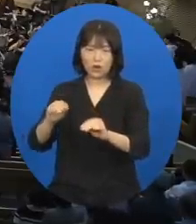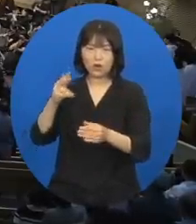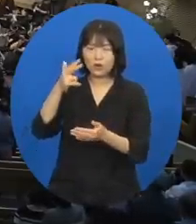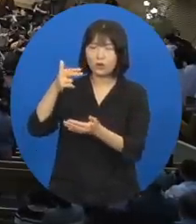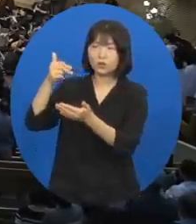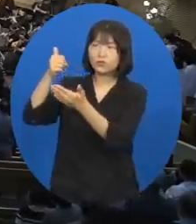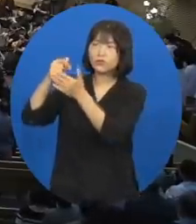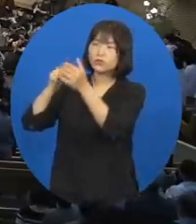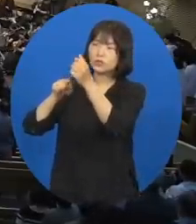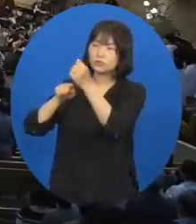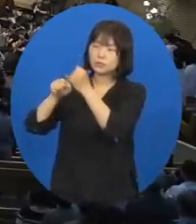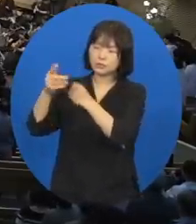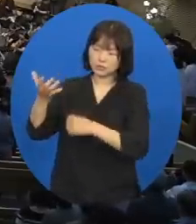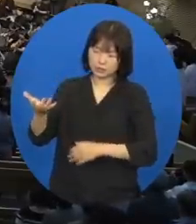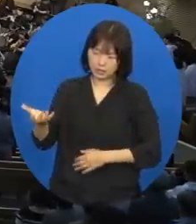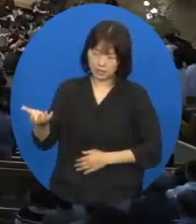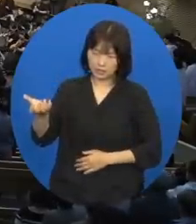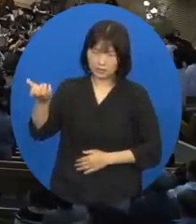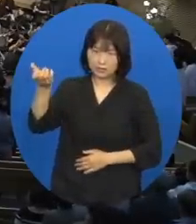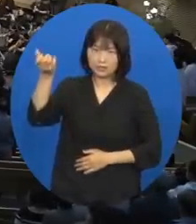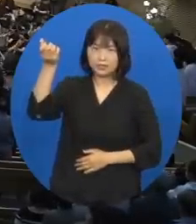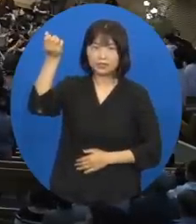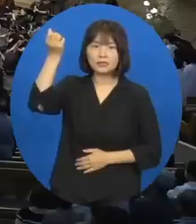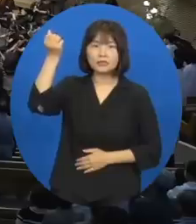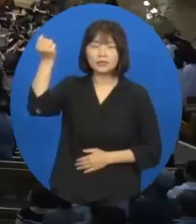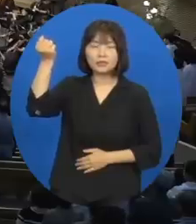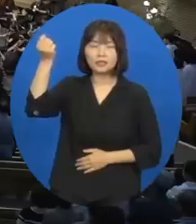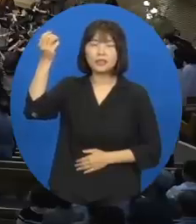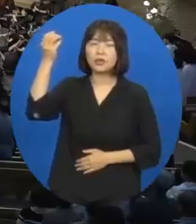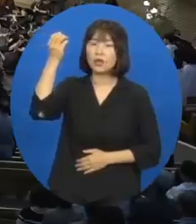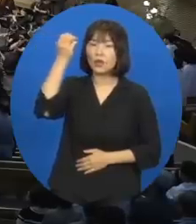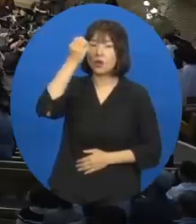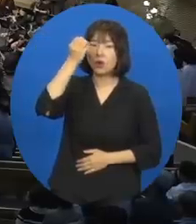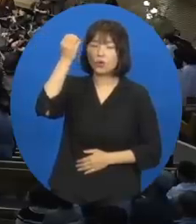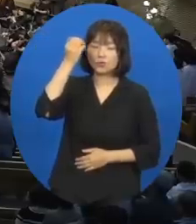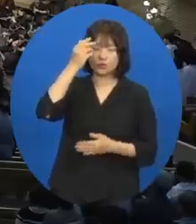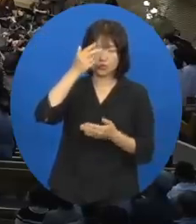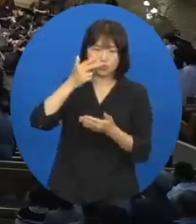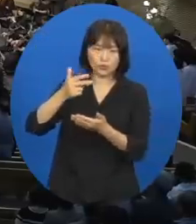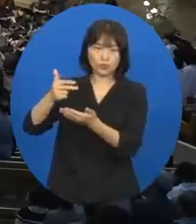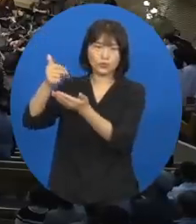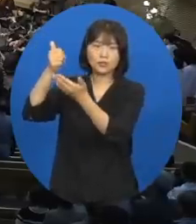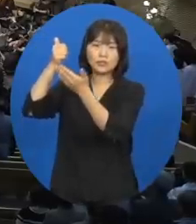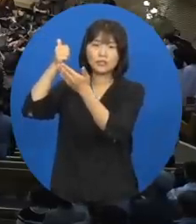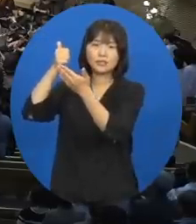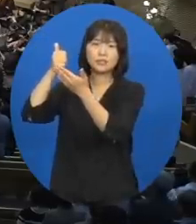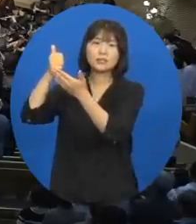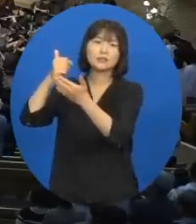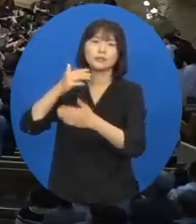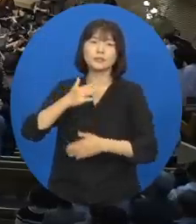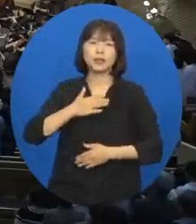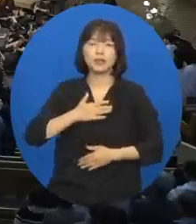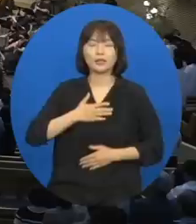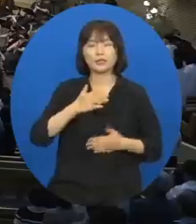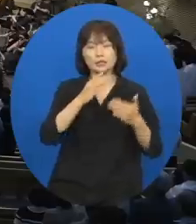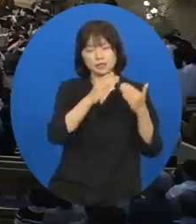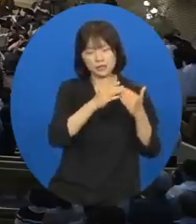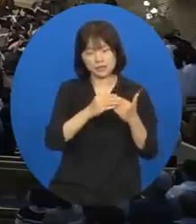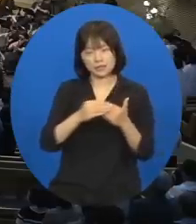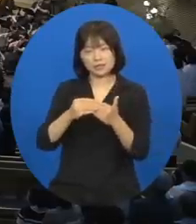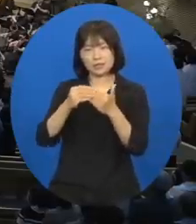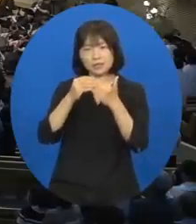것 주님 뜻에 있으니 오 주님